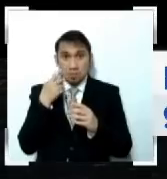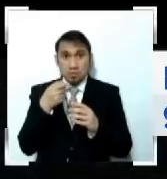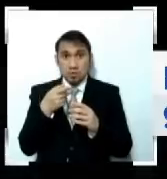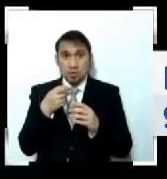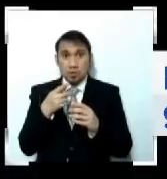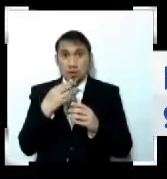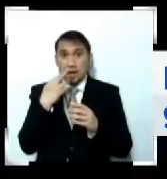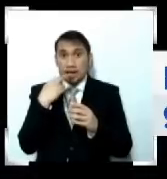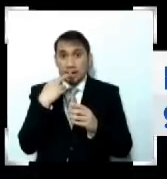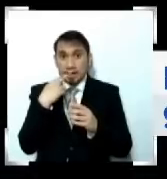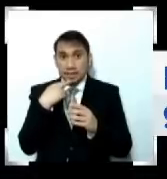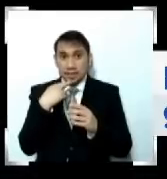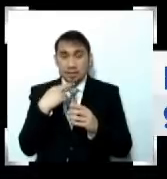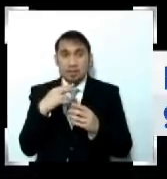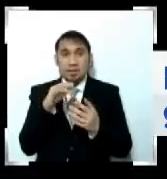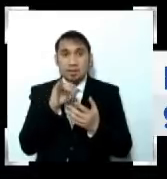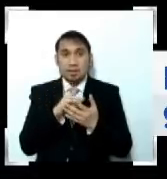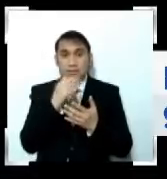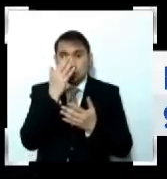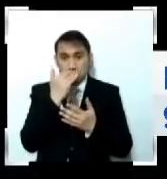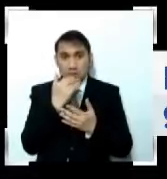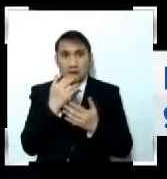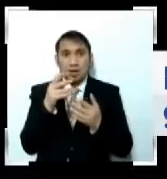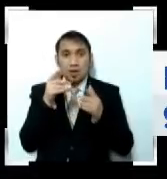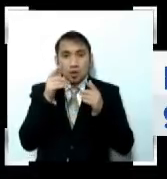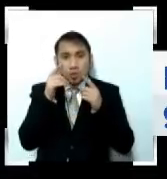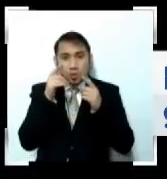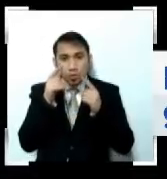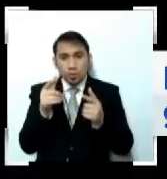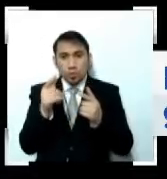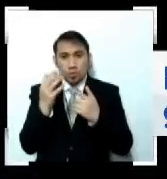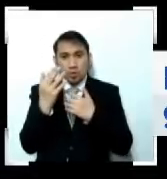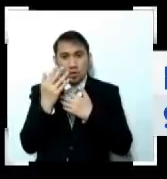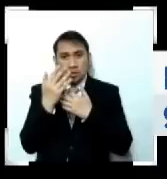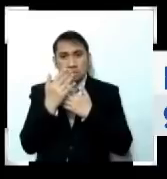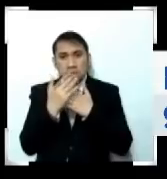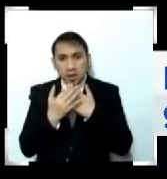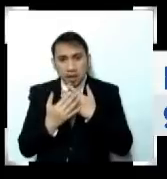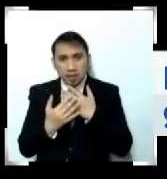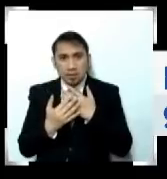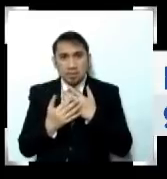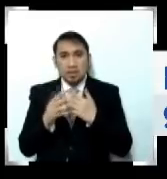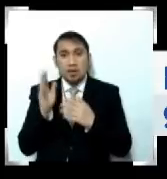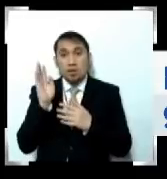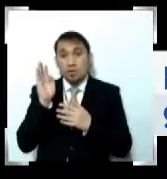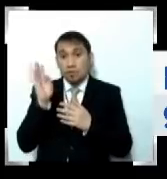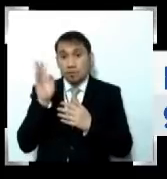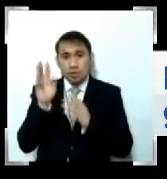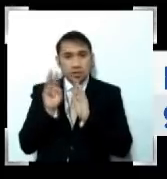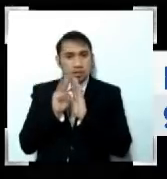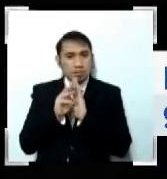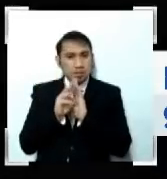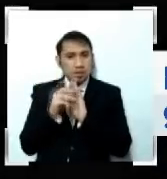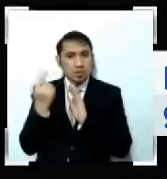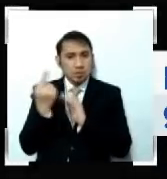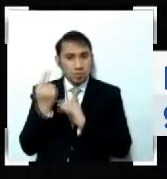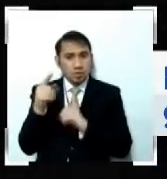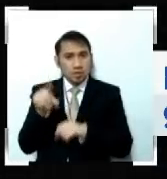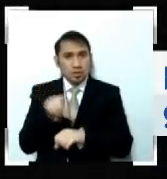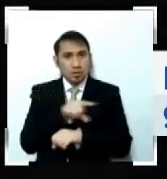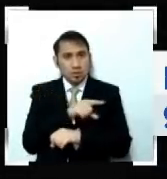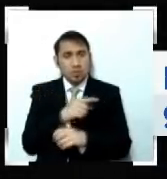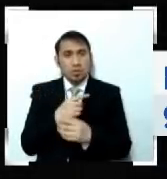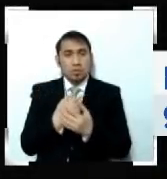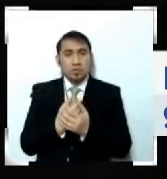rito, kaya nagkukulay dugo rin ang buwan. 14 minutes lang tatagal ang total eclipse. Sa pagkakataong ito, mga